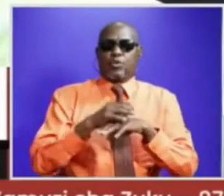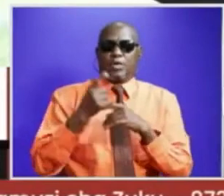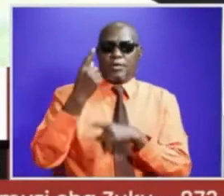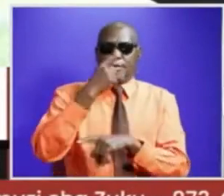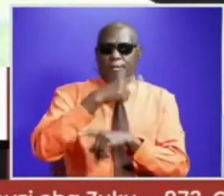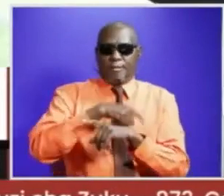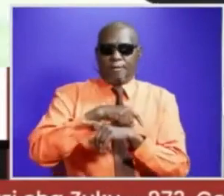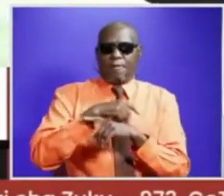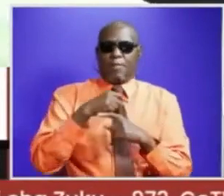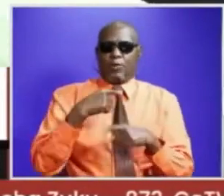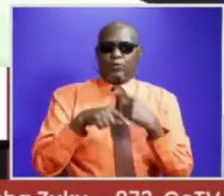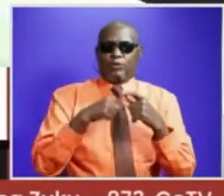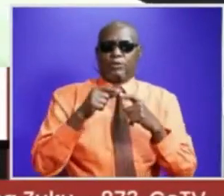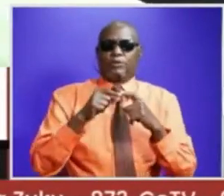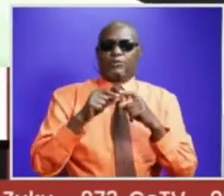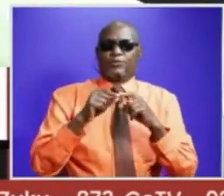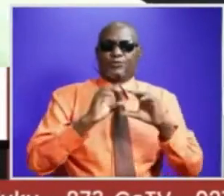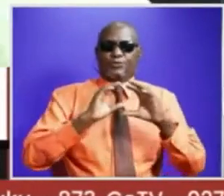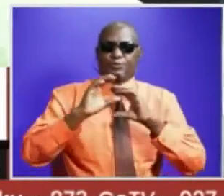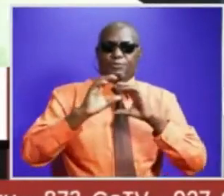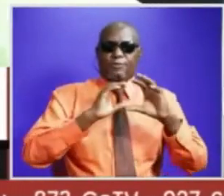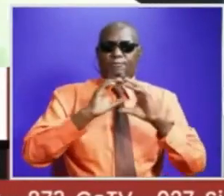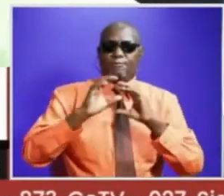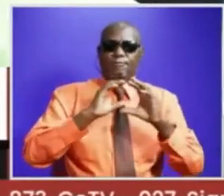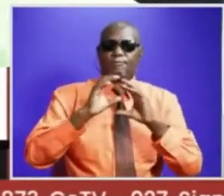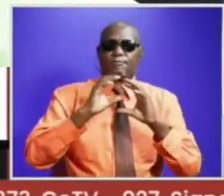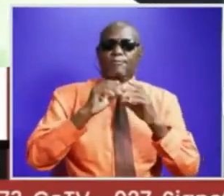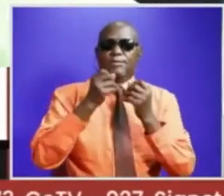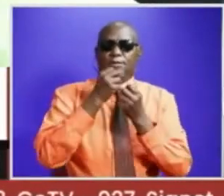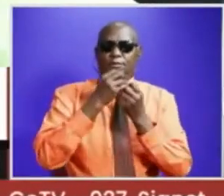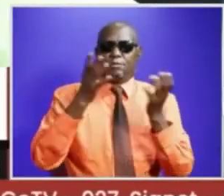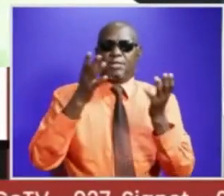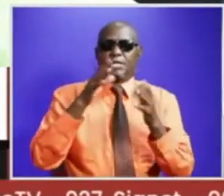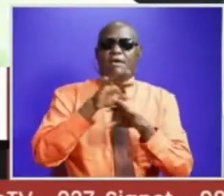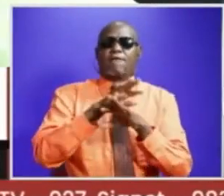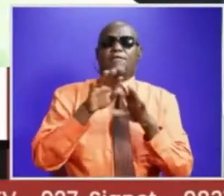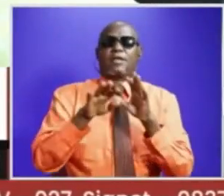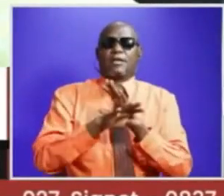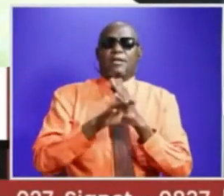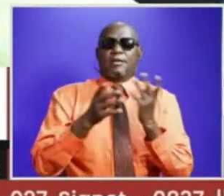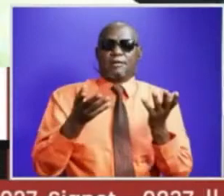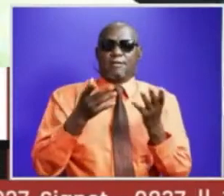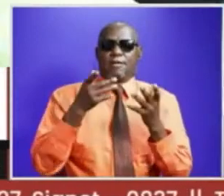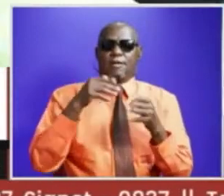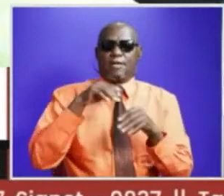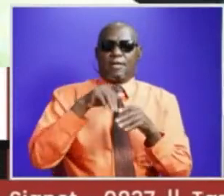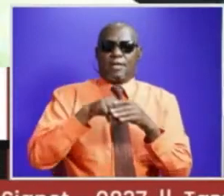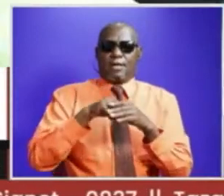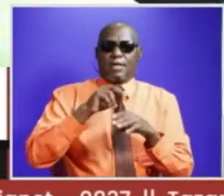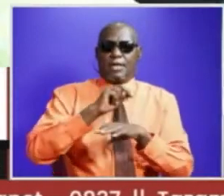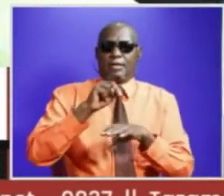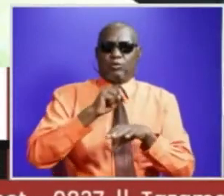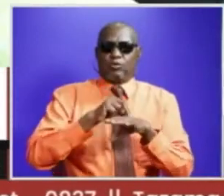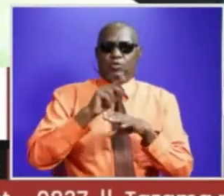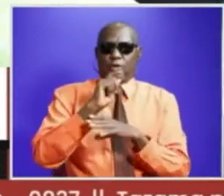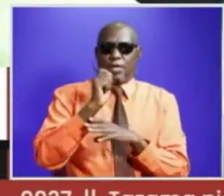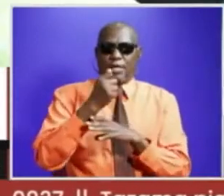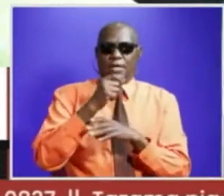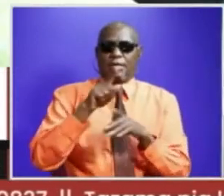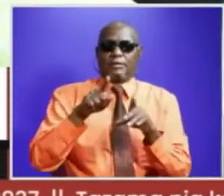wazidi kutupasha, kudokeza na pia kutuajiri yote yanayozidi kujiri katika taifa letu la Kenya na kote